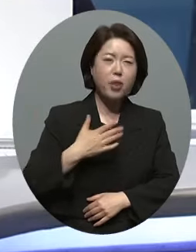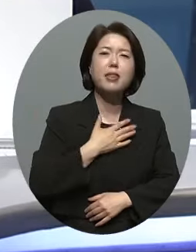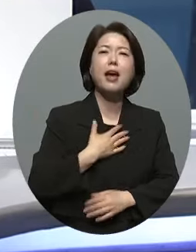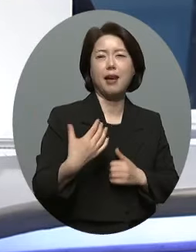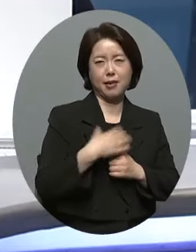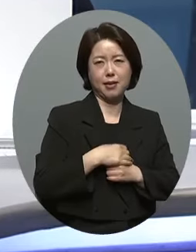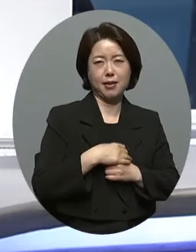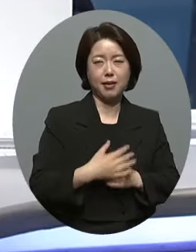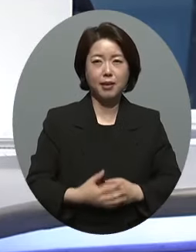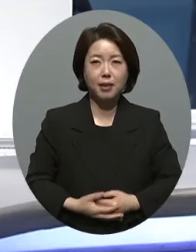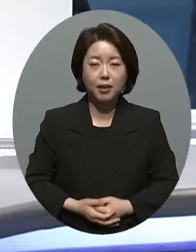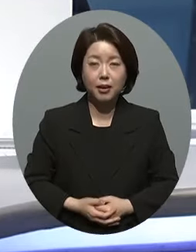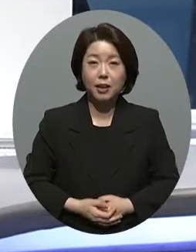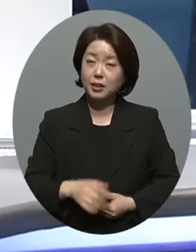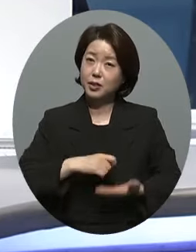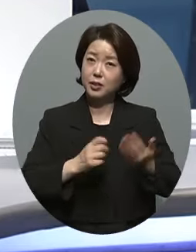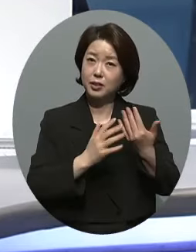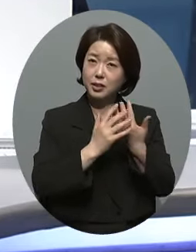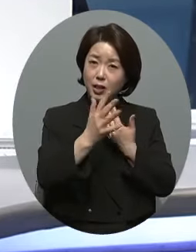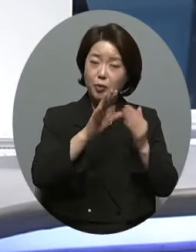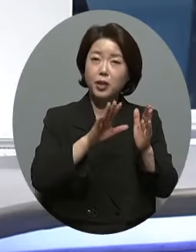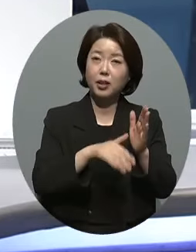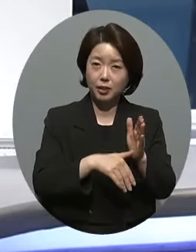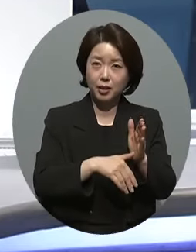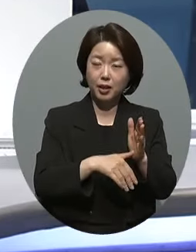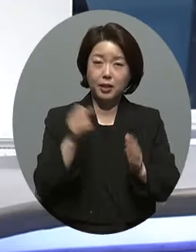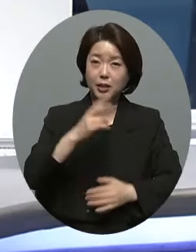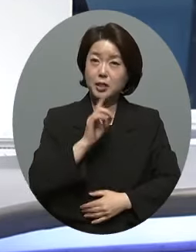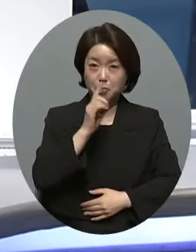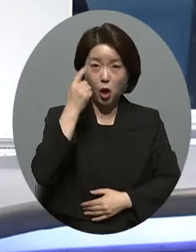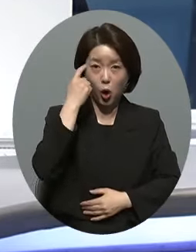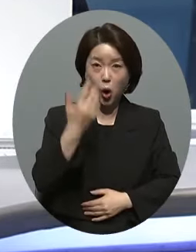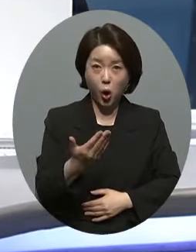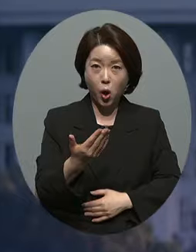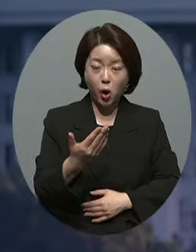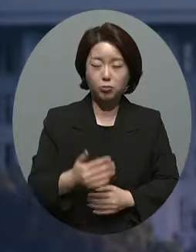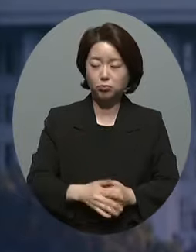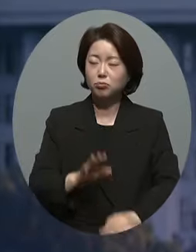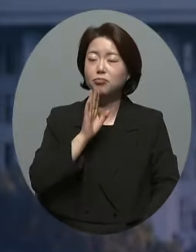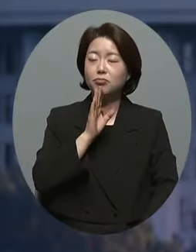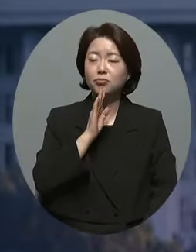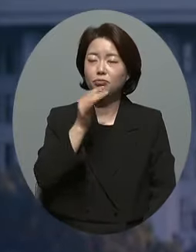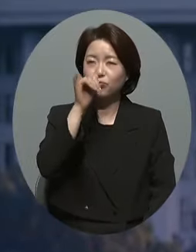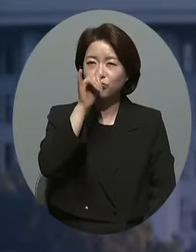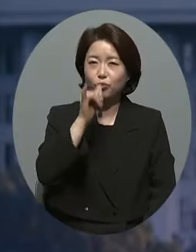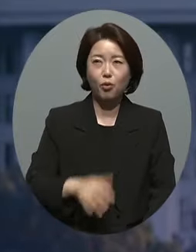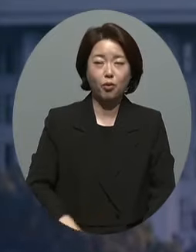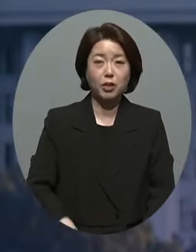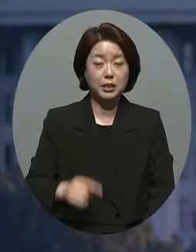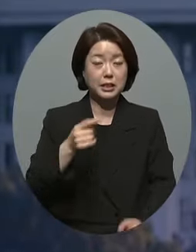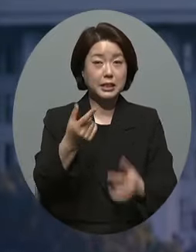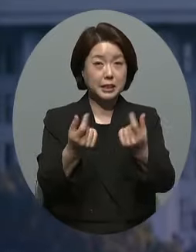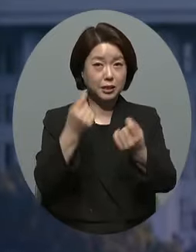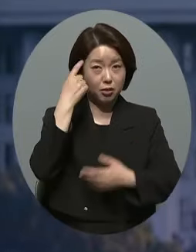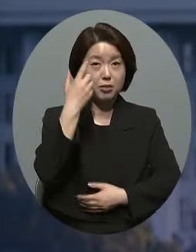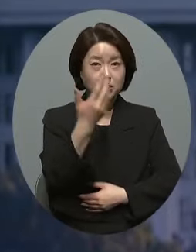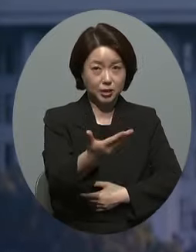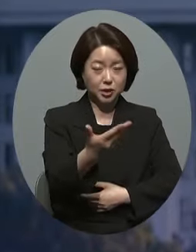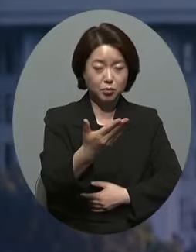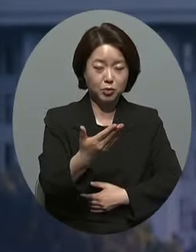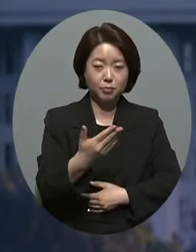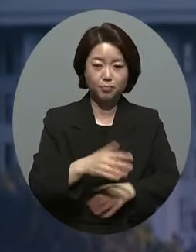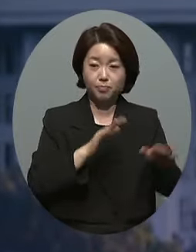어 기자회견에서 좀 얘기가 나올까요 저는 뭐 다시 언급할 그 말하자면 가능성도 있다고 보는데요 왜냐면 이런 질문들 그니까 최병 그니까 해병대